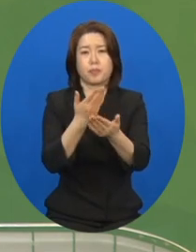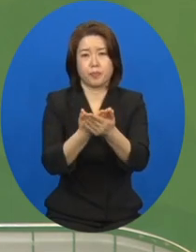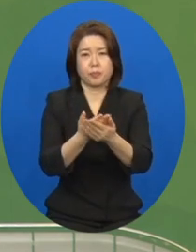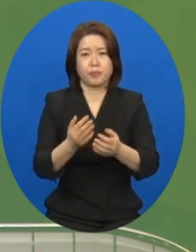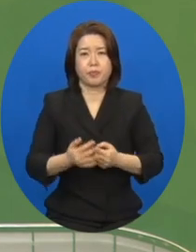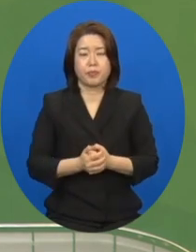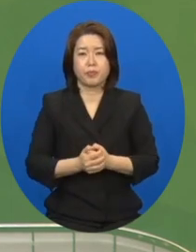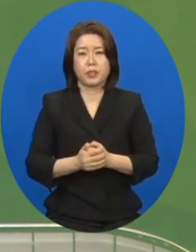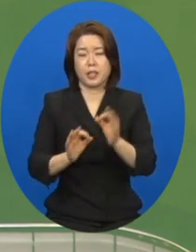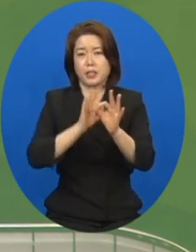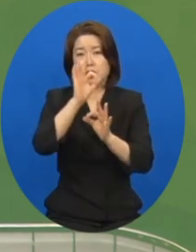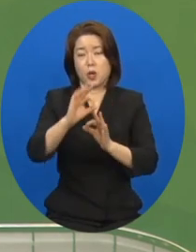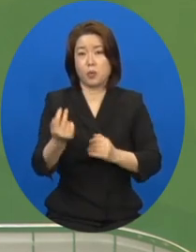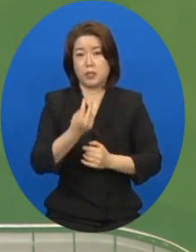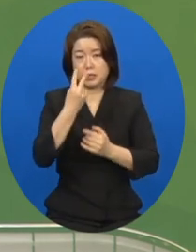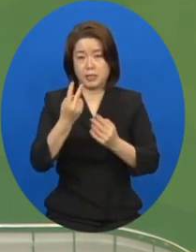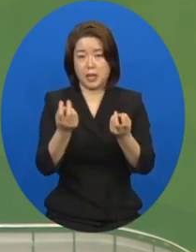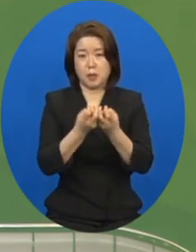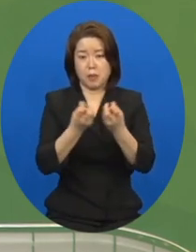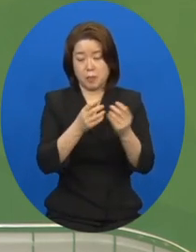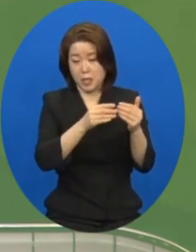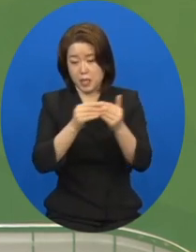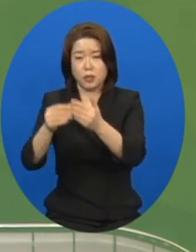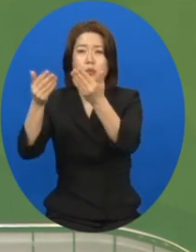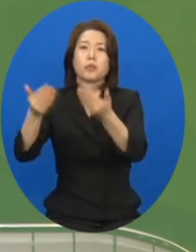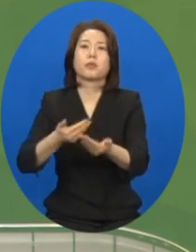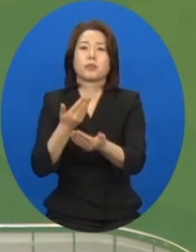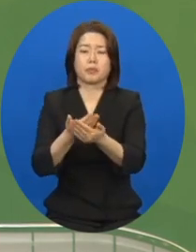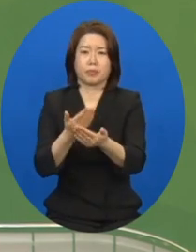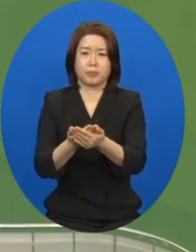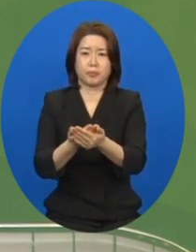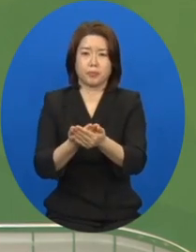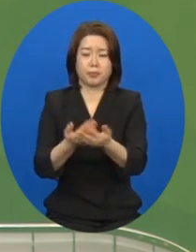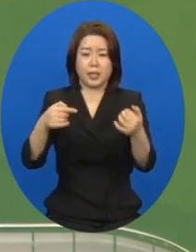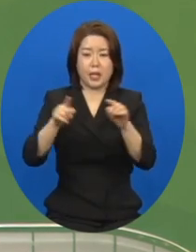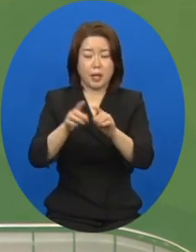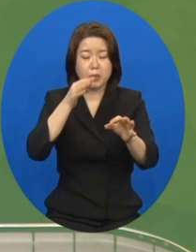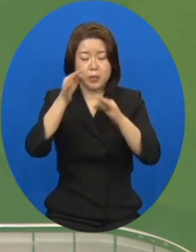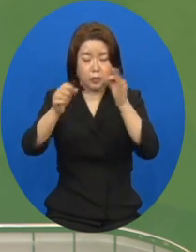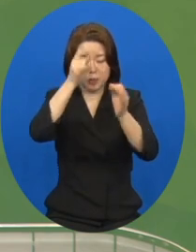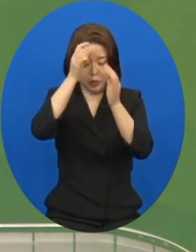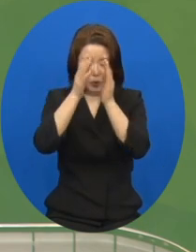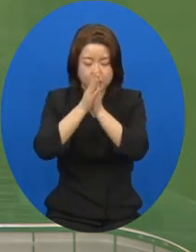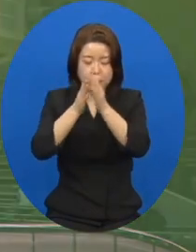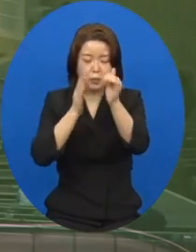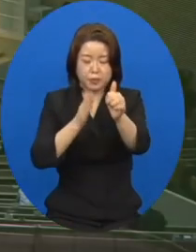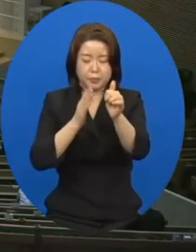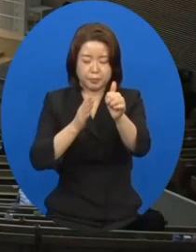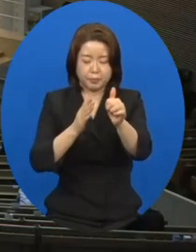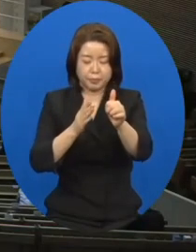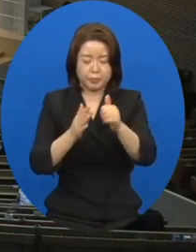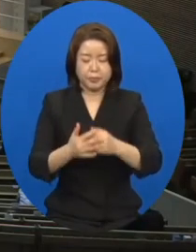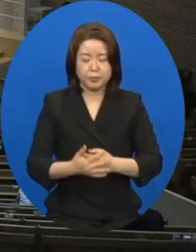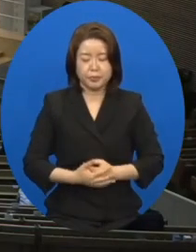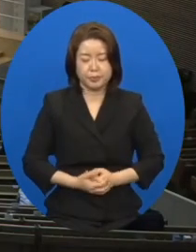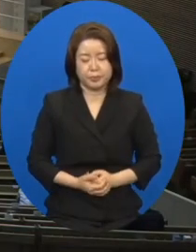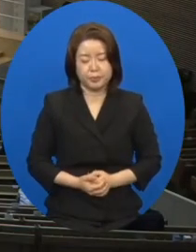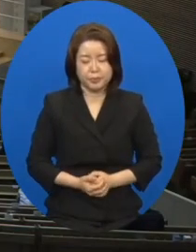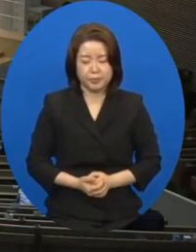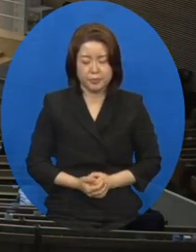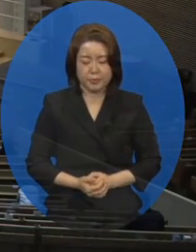주님, 영원히 살 길을 인도해 주십시오. 우리 다 같이 통성으로 기도하겠습니다. 은혜와 사랑이 충만하신